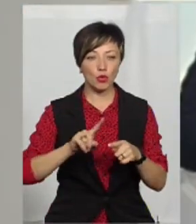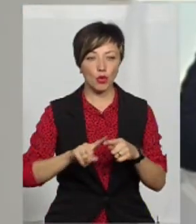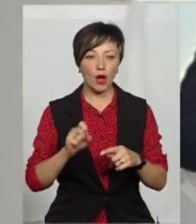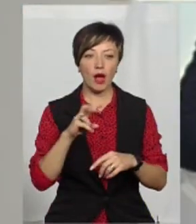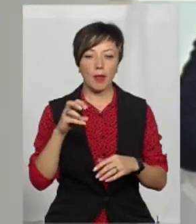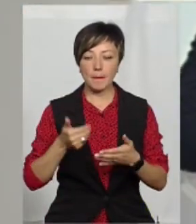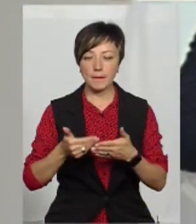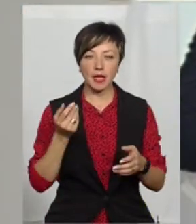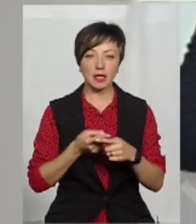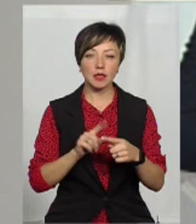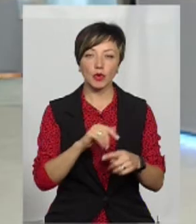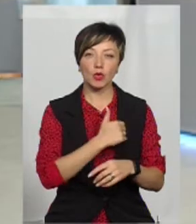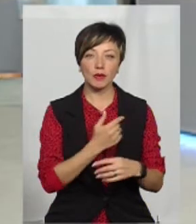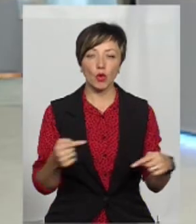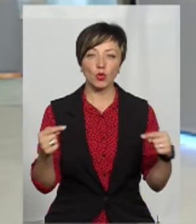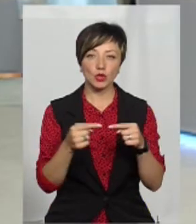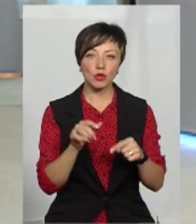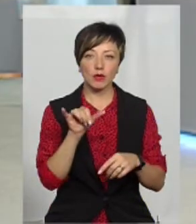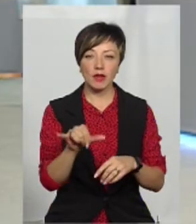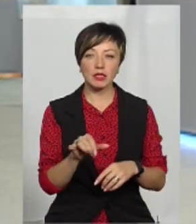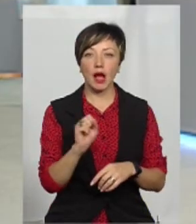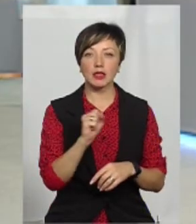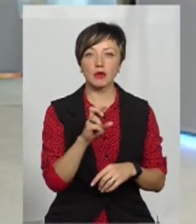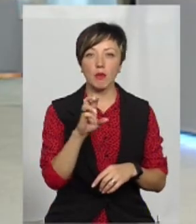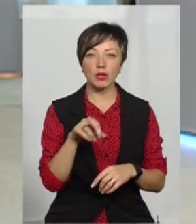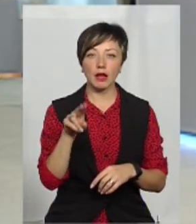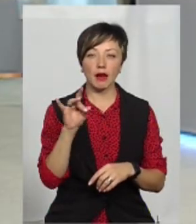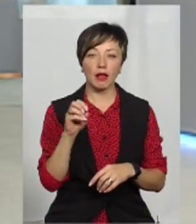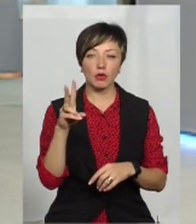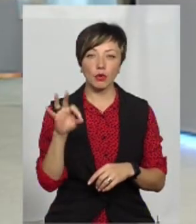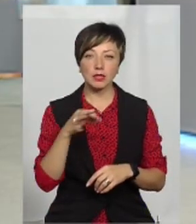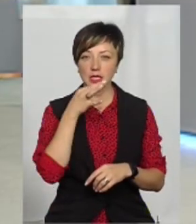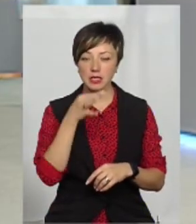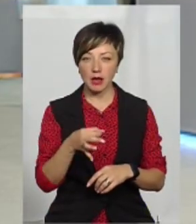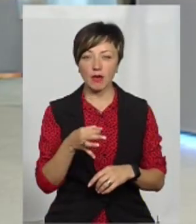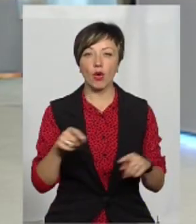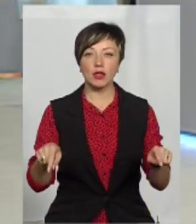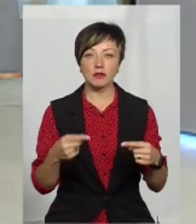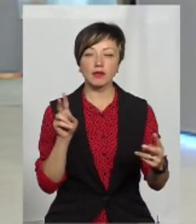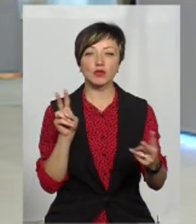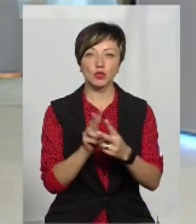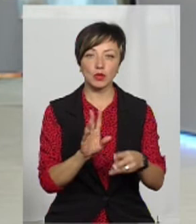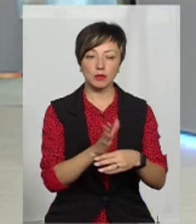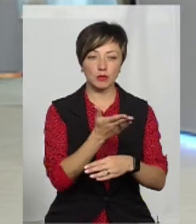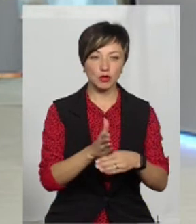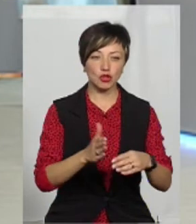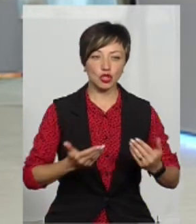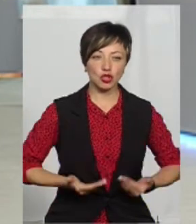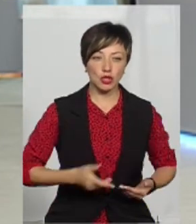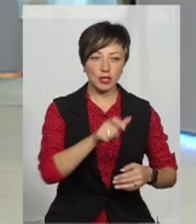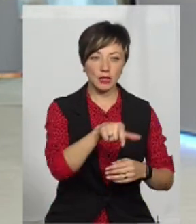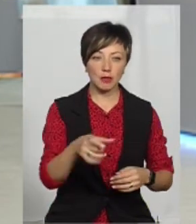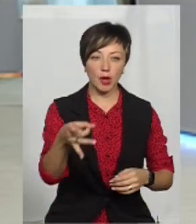скоро, але перед тим я б хотів би ще таке уточнити. Андрій Бондаренко сказав, що він організував зустріч між